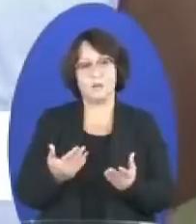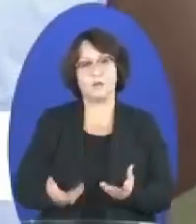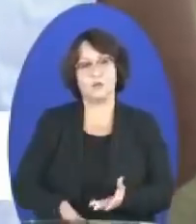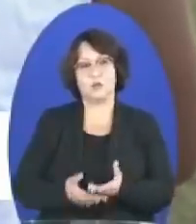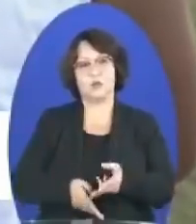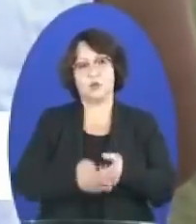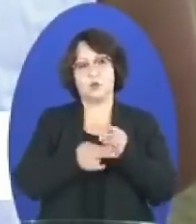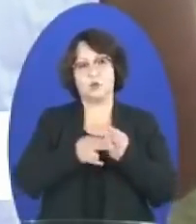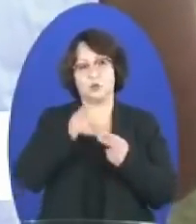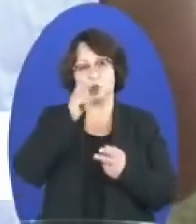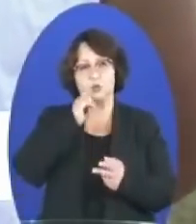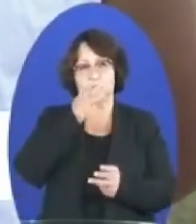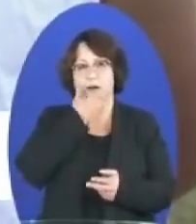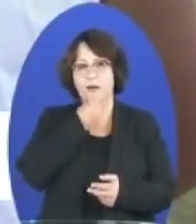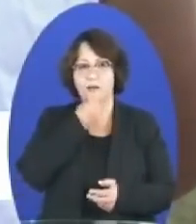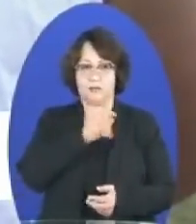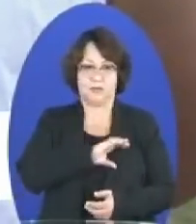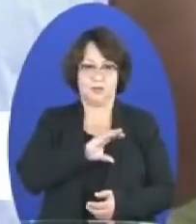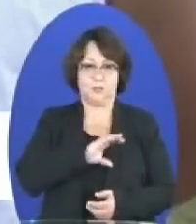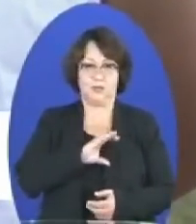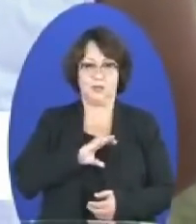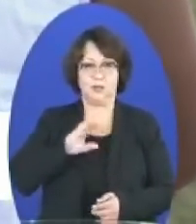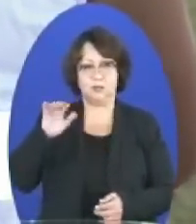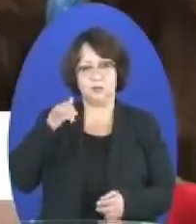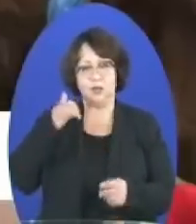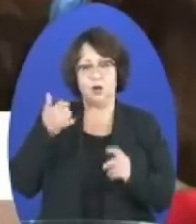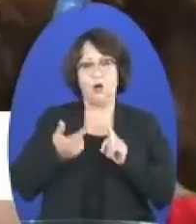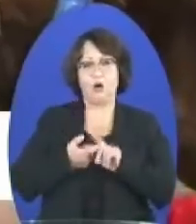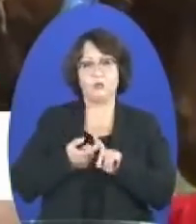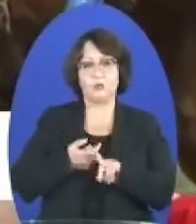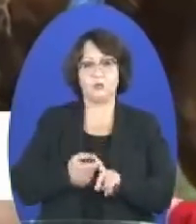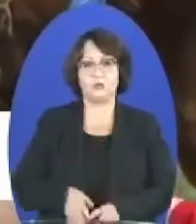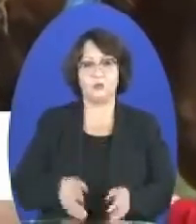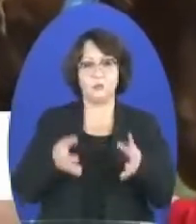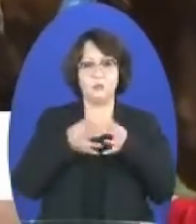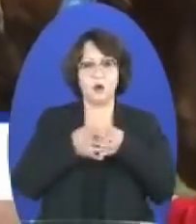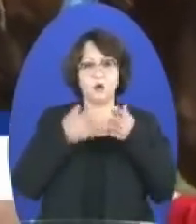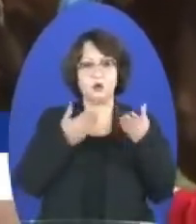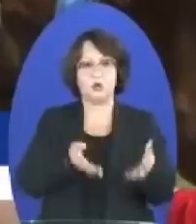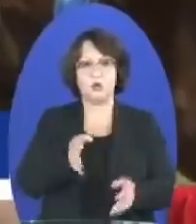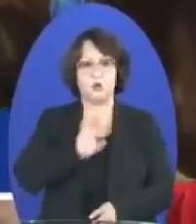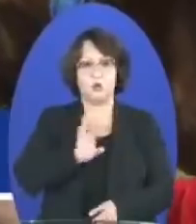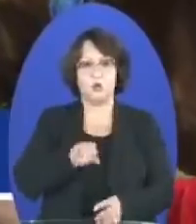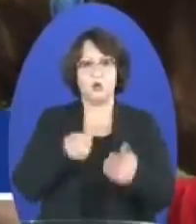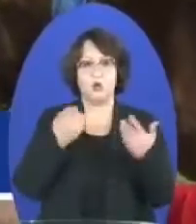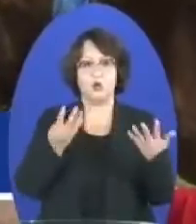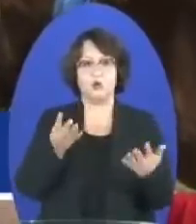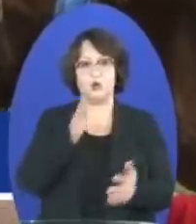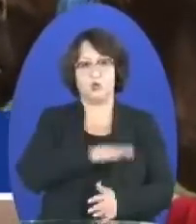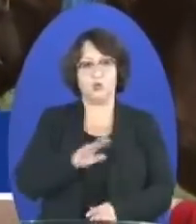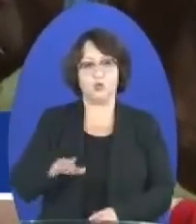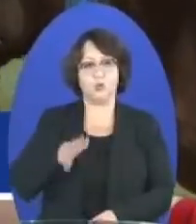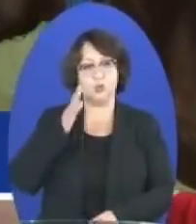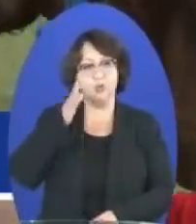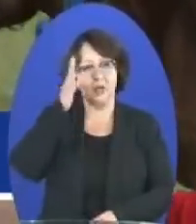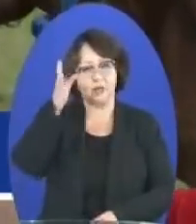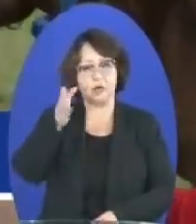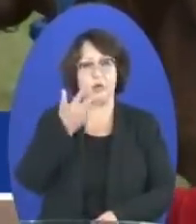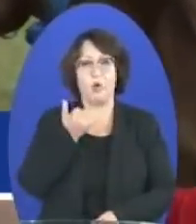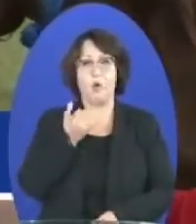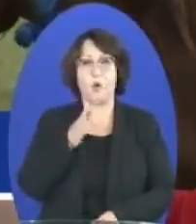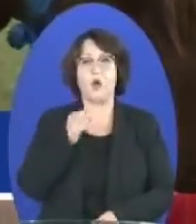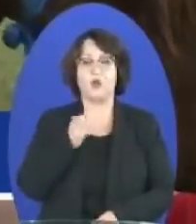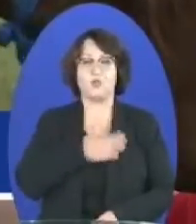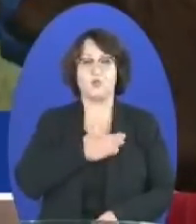нас туслая гэдэг айгуу гоё сэтгэлээр ингээд надтай холбогдсон л доо. Зөвхөн байр авчвал орохгүй сааш нь 9 хүн хөтлөө ирээдүг бодсног уяачтай холбоо яаж авч явах